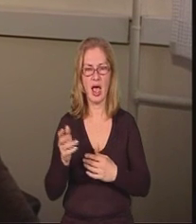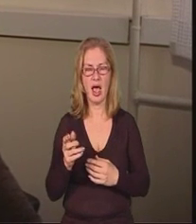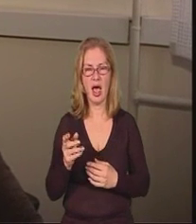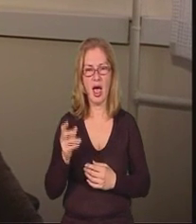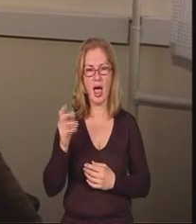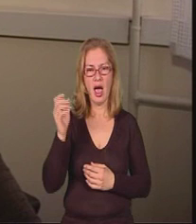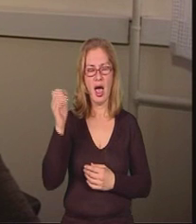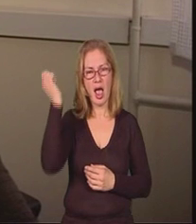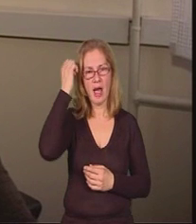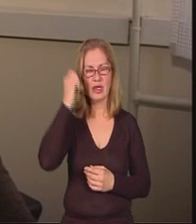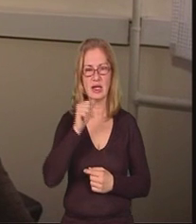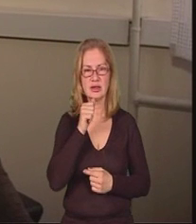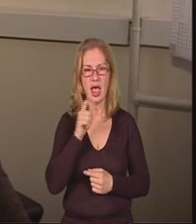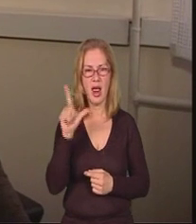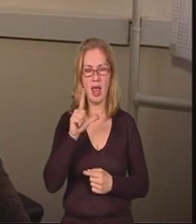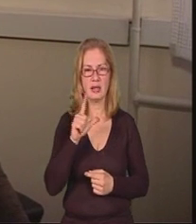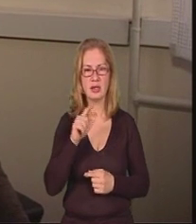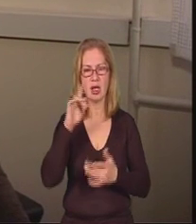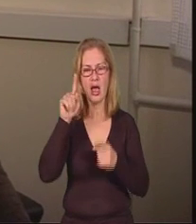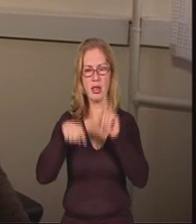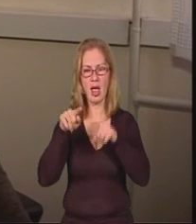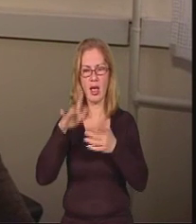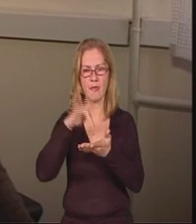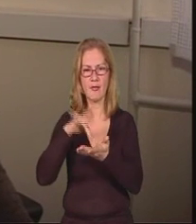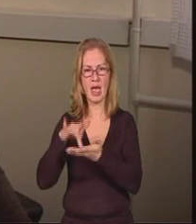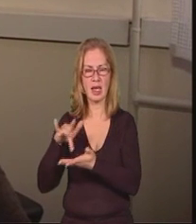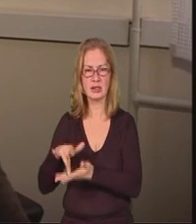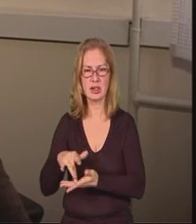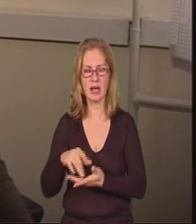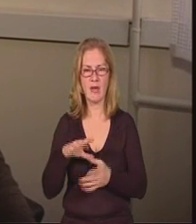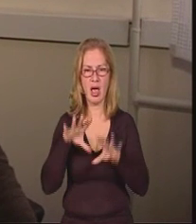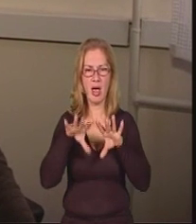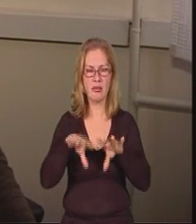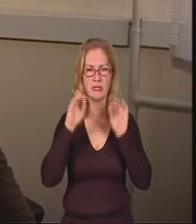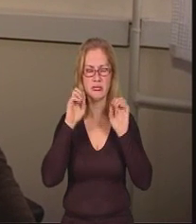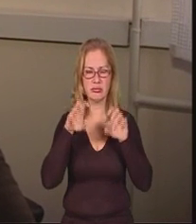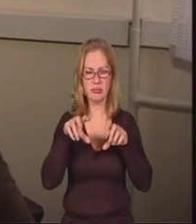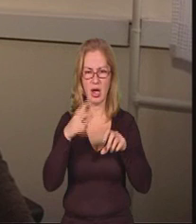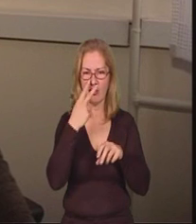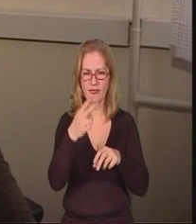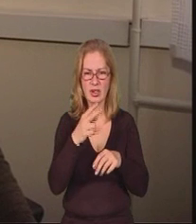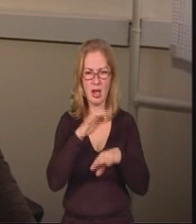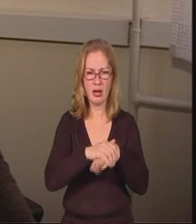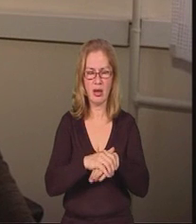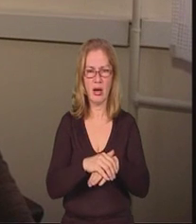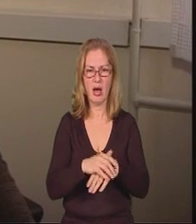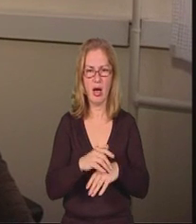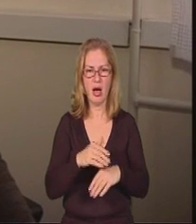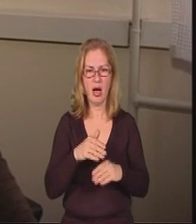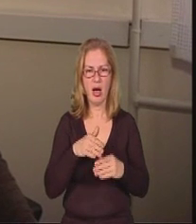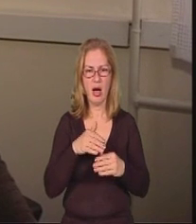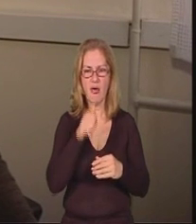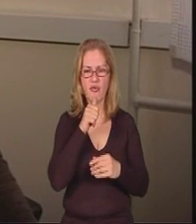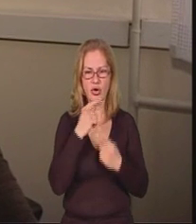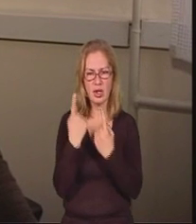putu Sremska Kamenica Ledinci, da obrate pažnju jer je na pojedinim mestima primećeno slivanje vode sa viših